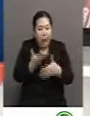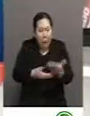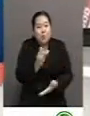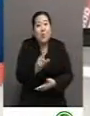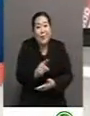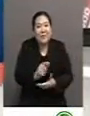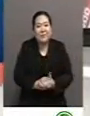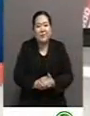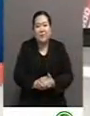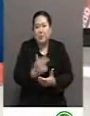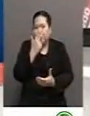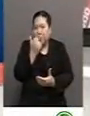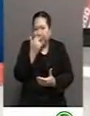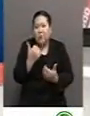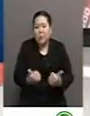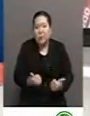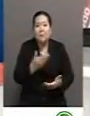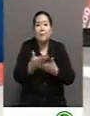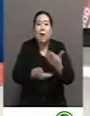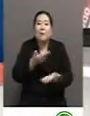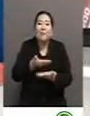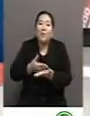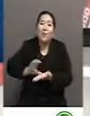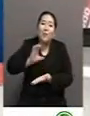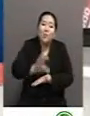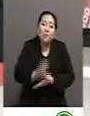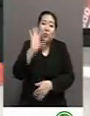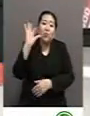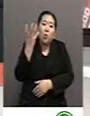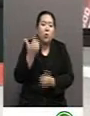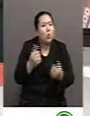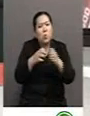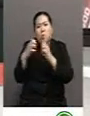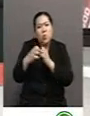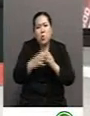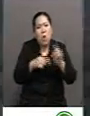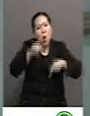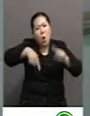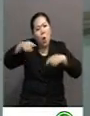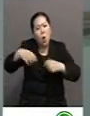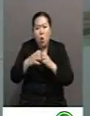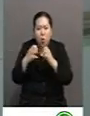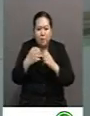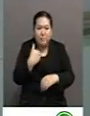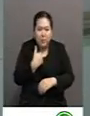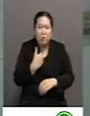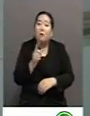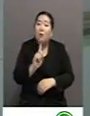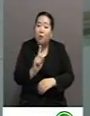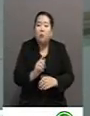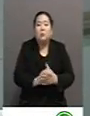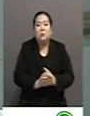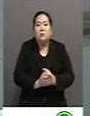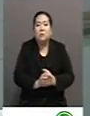พูดถึงเรื่องความรวดเร็วต้องบอกว่าตอนนี้ตลาดการลงทุนในตลาดโลกช่วงนี้ปั่นป่วนกันทั่วหน้าทุกตลาดเลยทีเดียวนะคะประเด็นสำคัญค่ะ